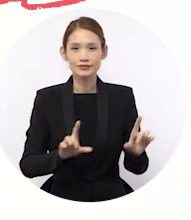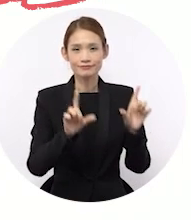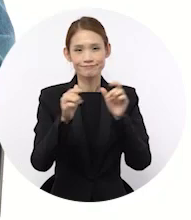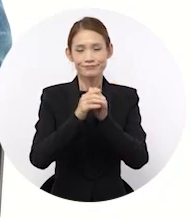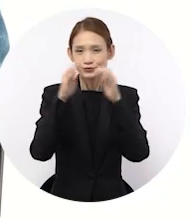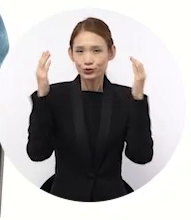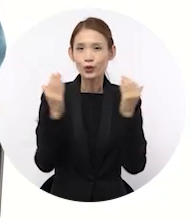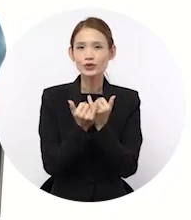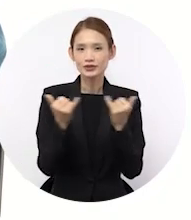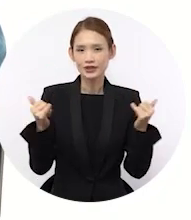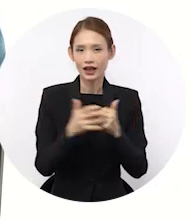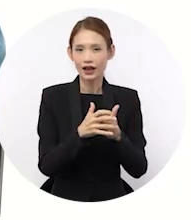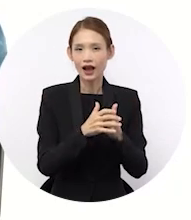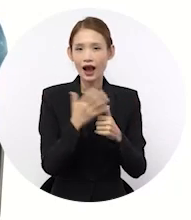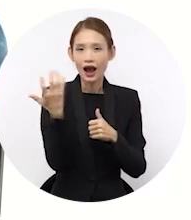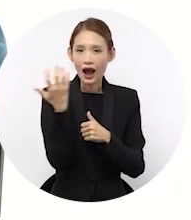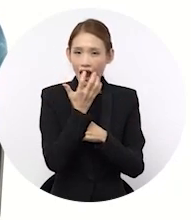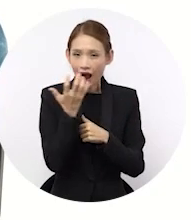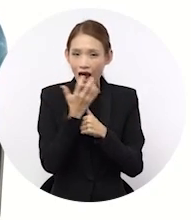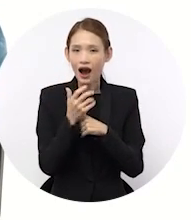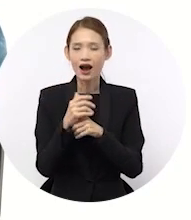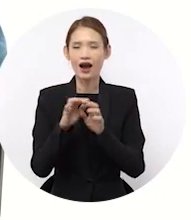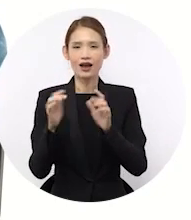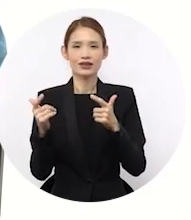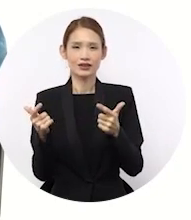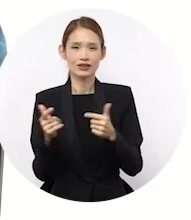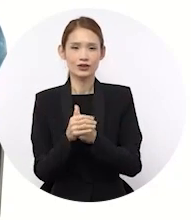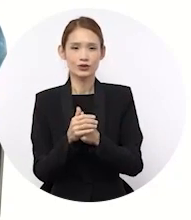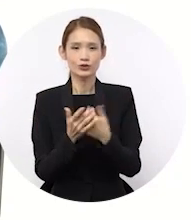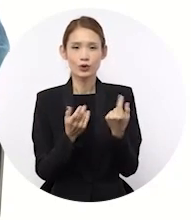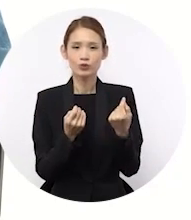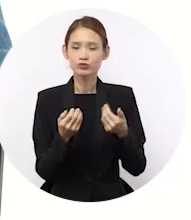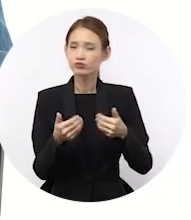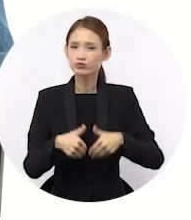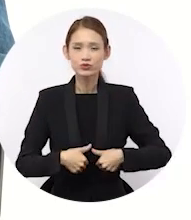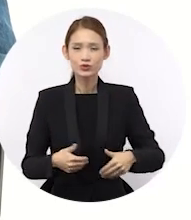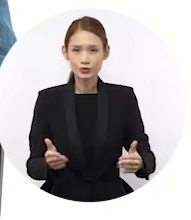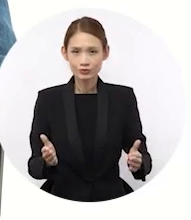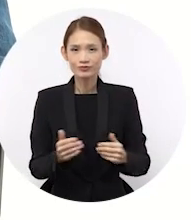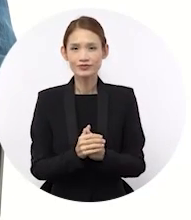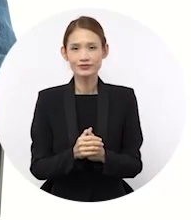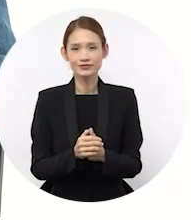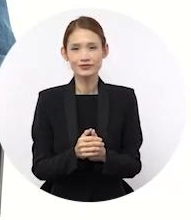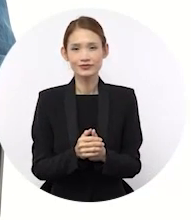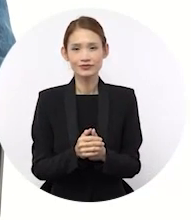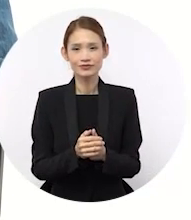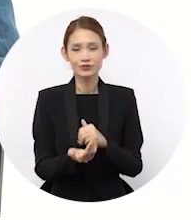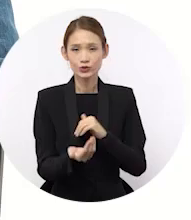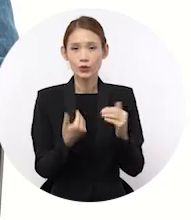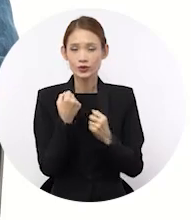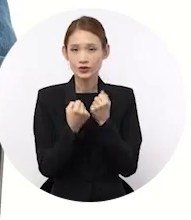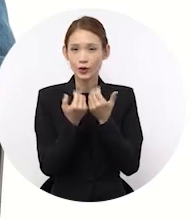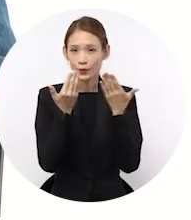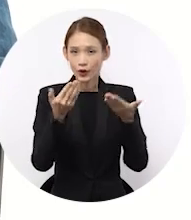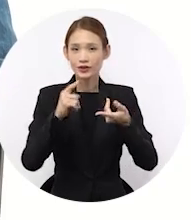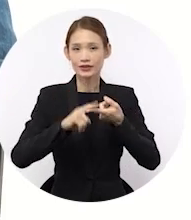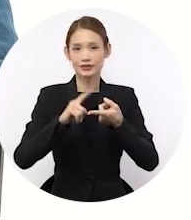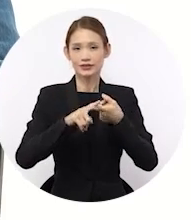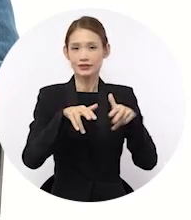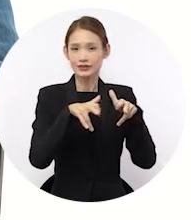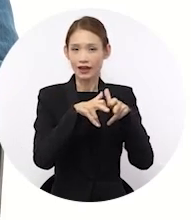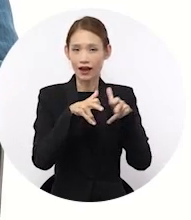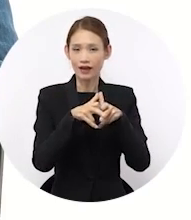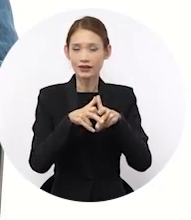것입니다. 모든 장애인이 비장애인이 될 수 있는 것이 아니고 또 그럴 필요도 없다고 저는 생각해요. 앞서 말씀드린